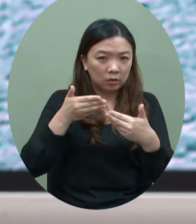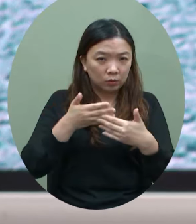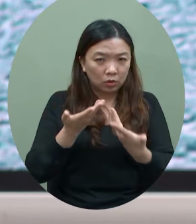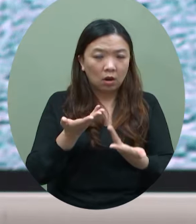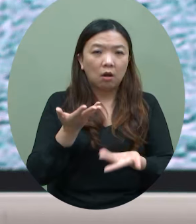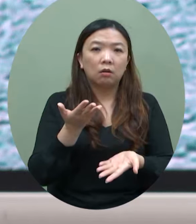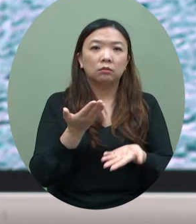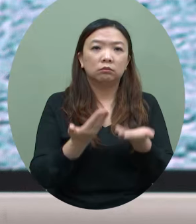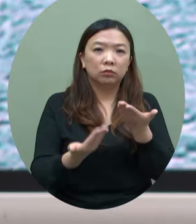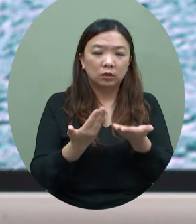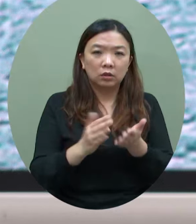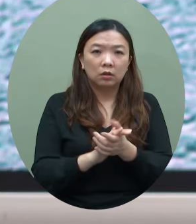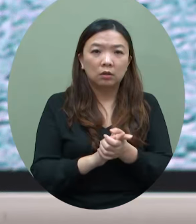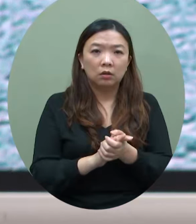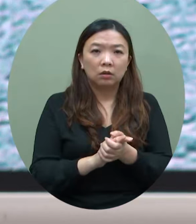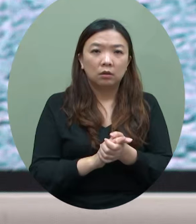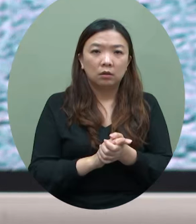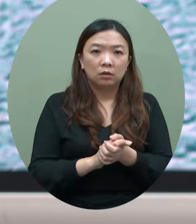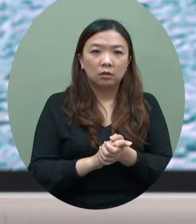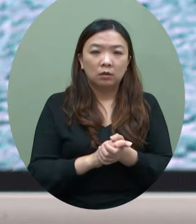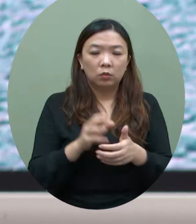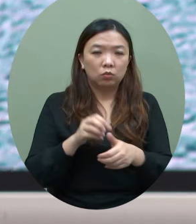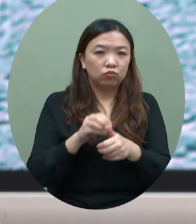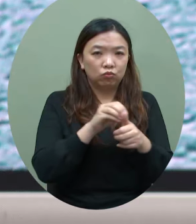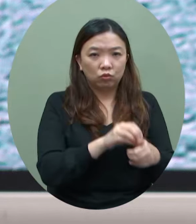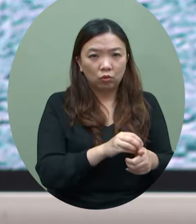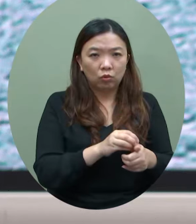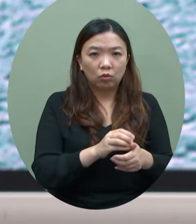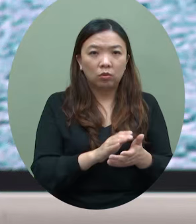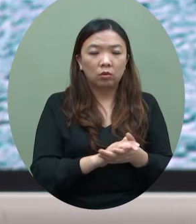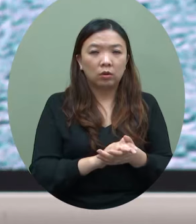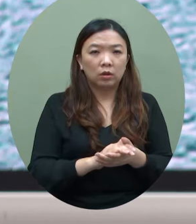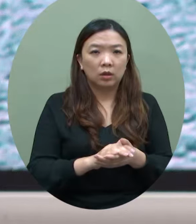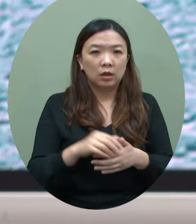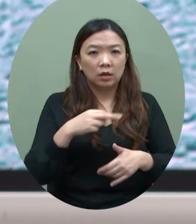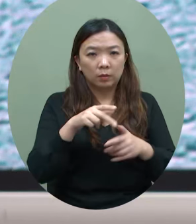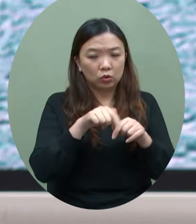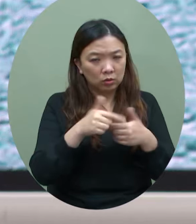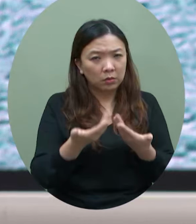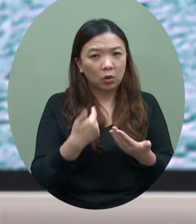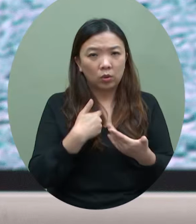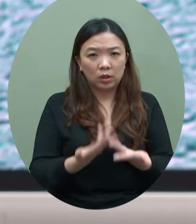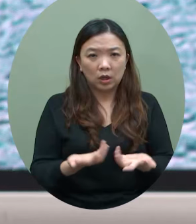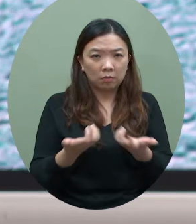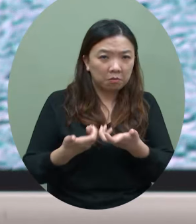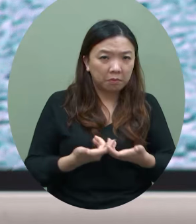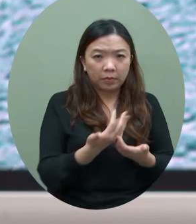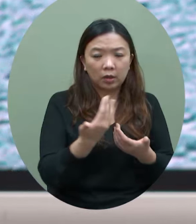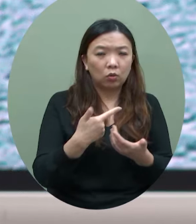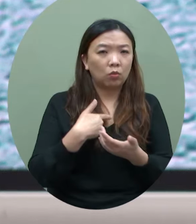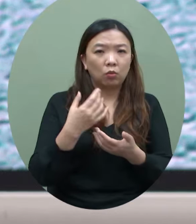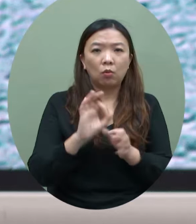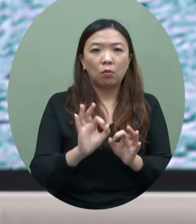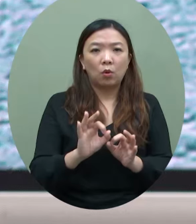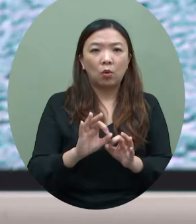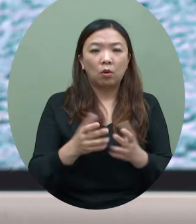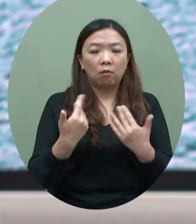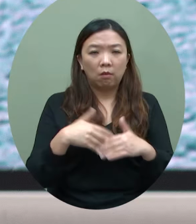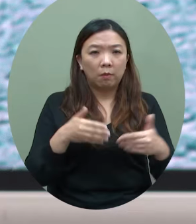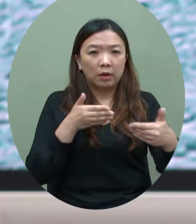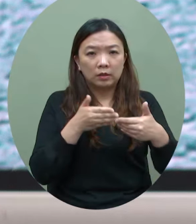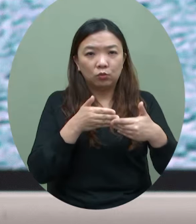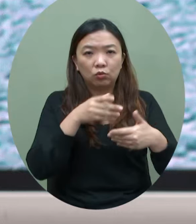嘅。咁我手上就冇關於佢嗰個咁嘅接觸者有幾多個嘅資料啦。關於佢接觸嗰位人士